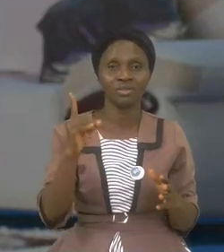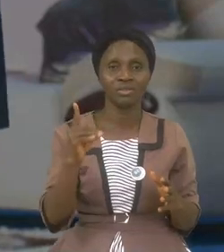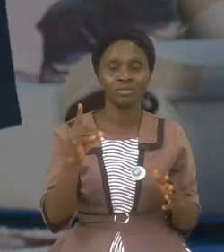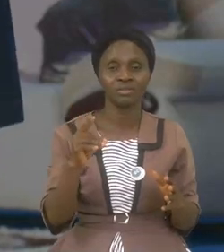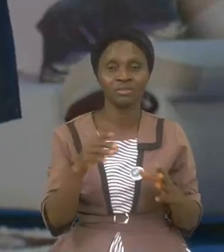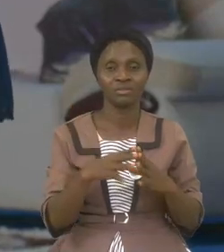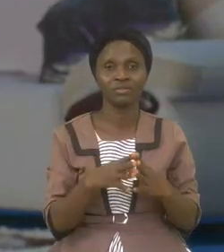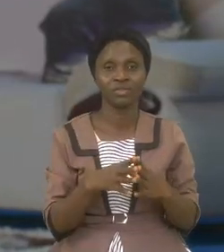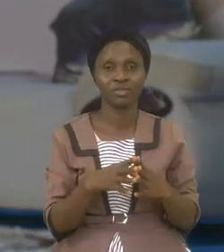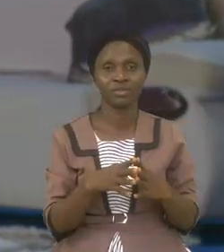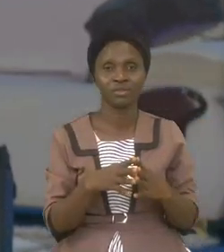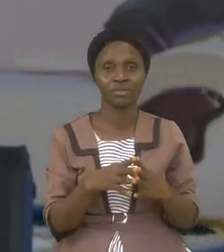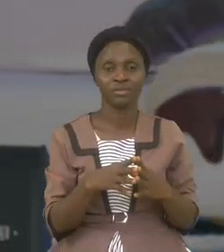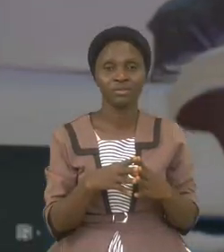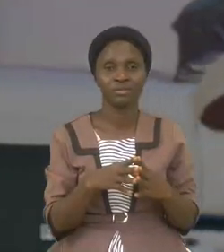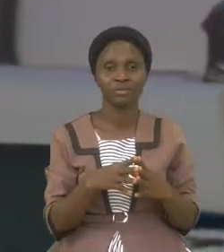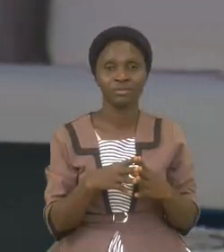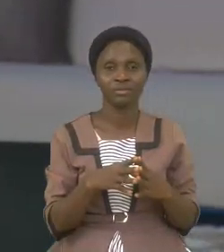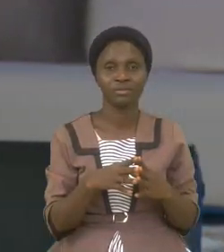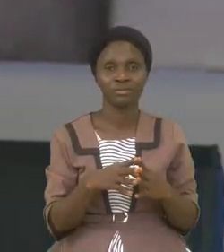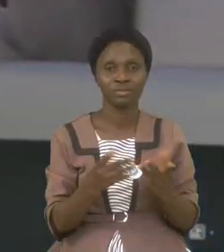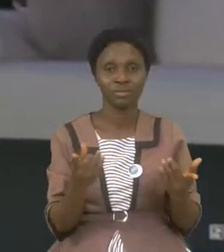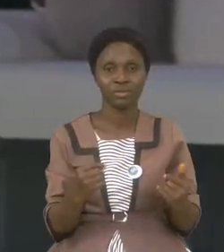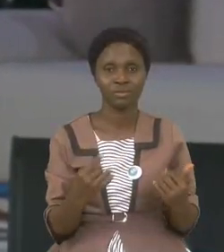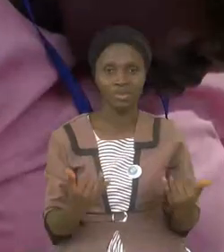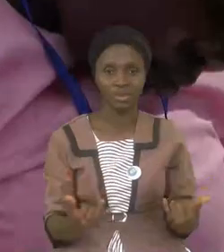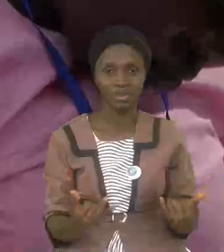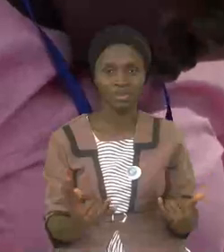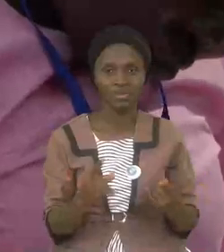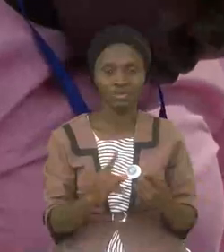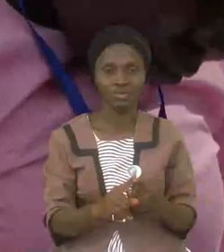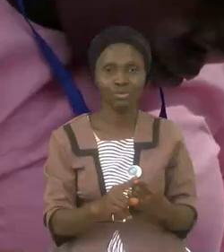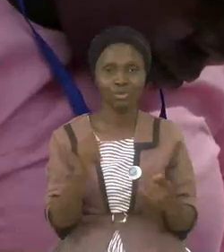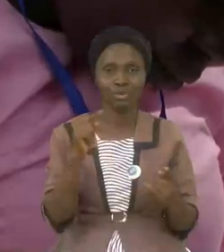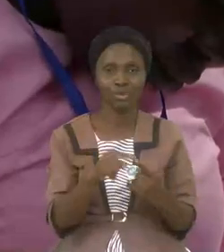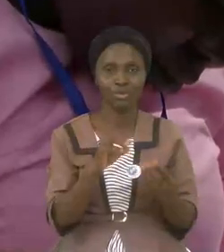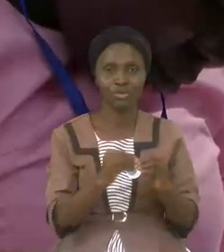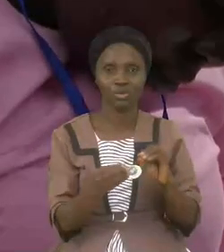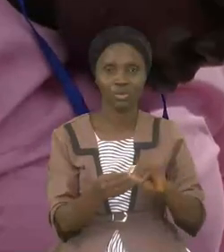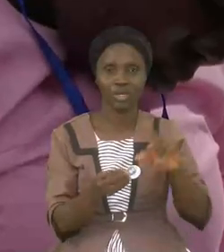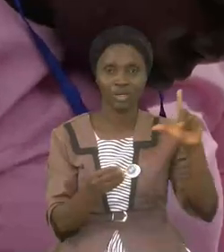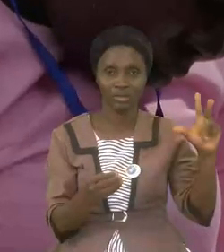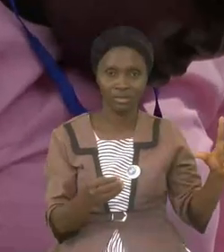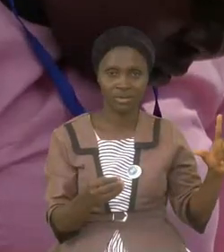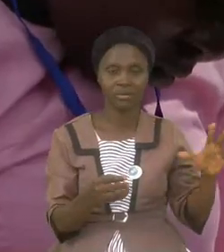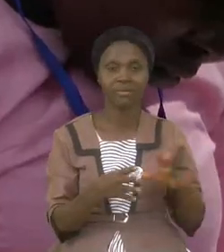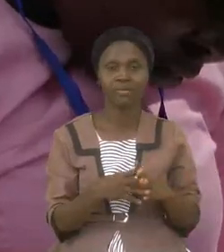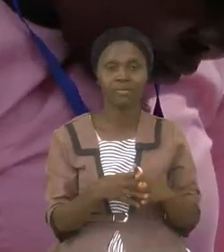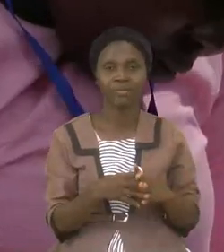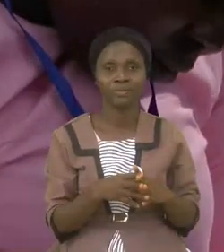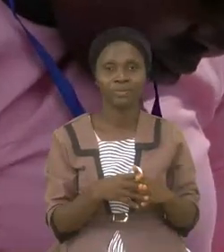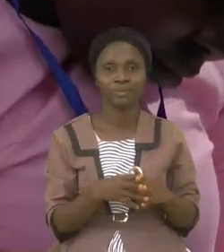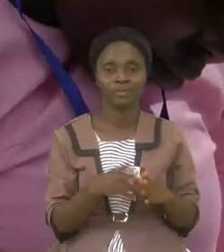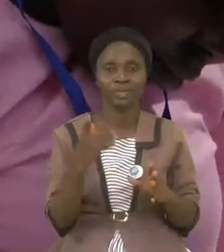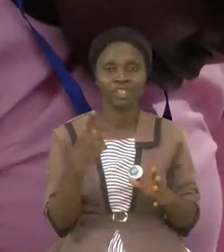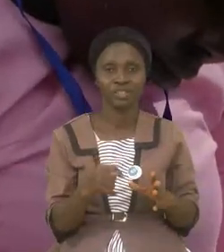humble, donné au Seigneur. Troisième partie ici, c'est le dérangement d'un bavard, d'un